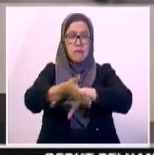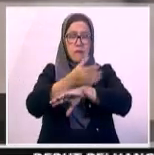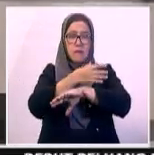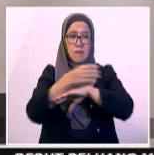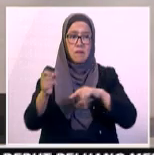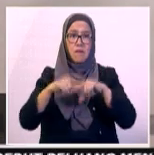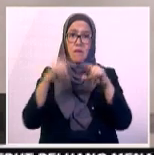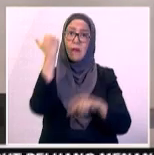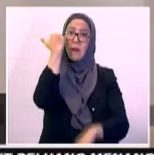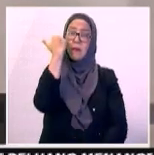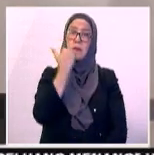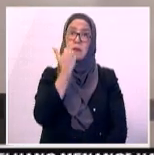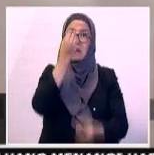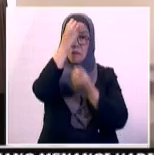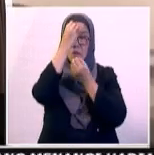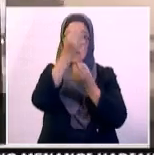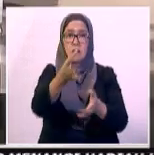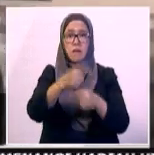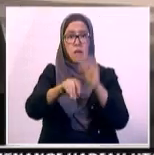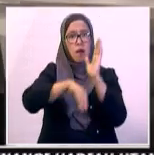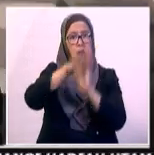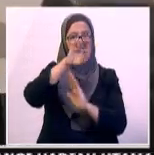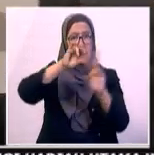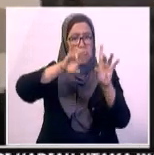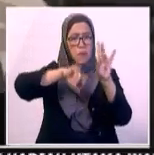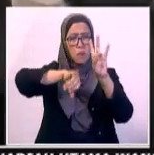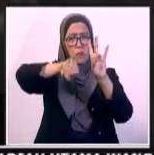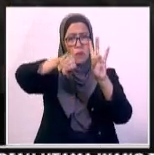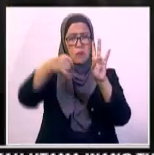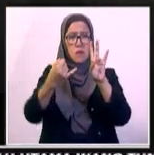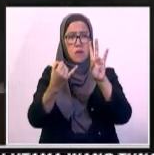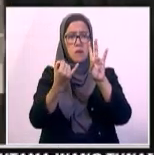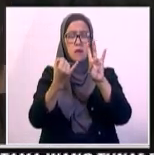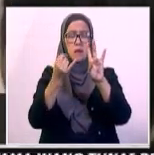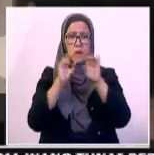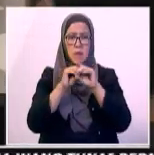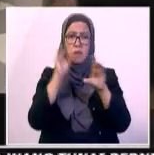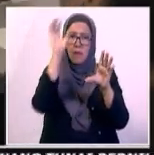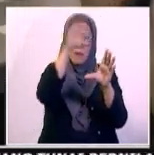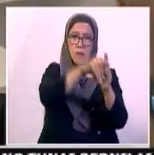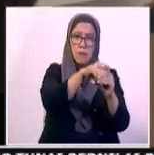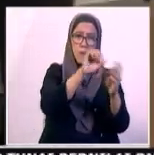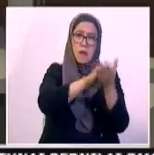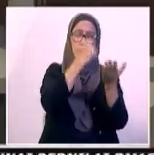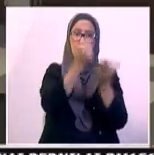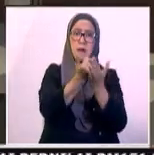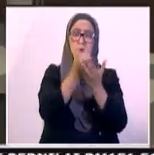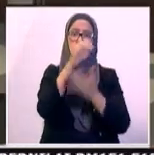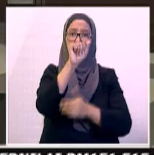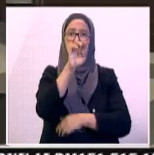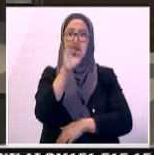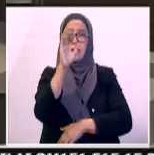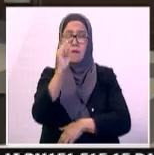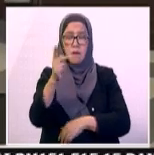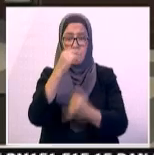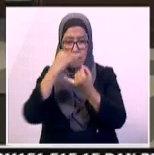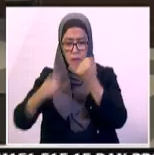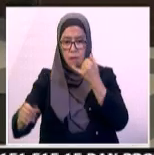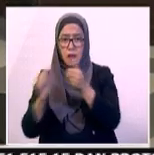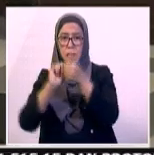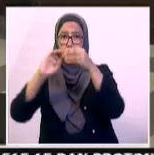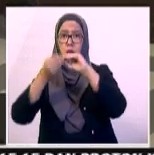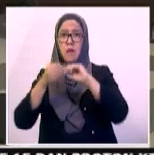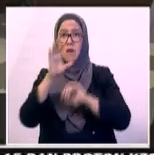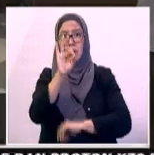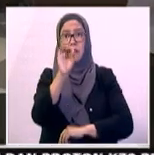mahkamah dimaklumkan lebih 7 juta ringgit didepositkan ke dalam akaun M-Bank berakhir dengan angka 906